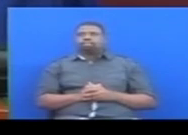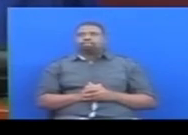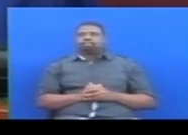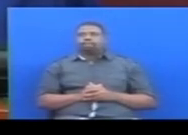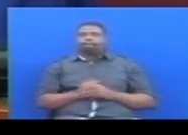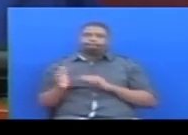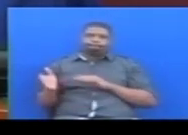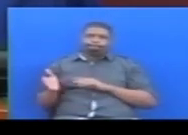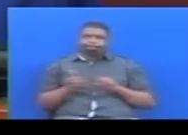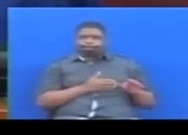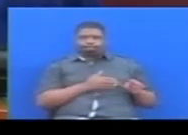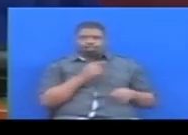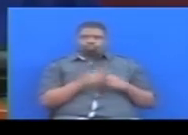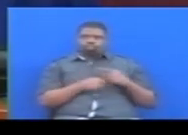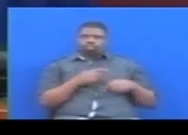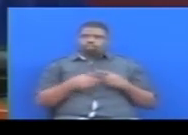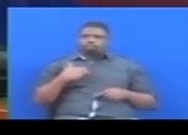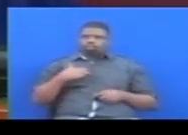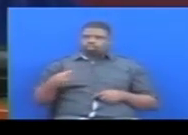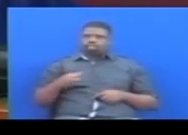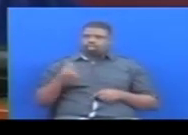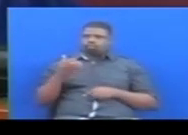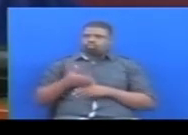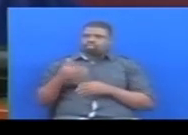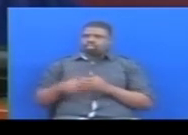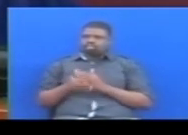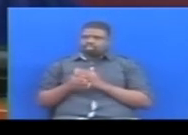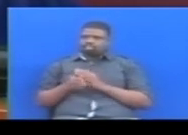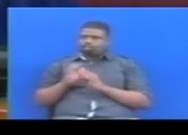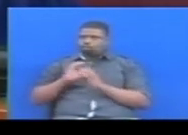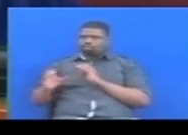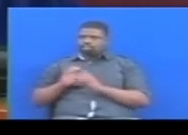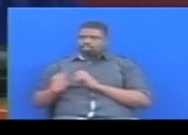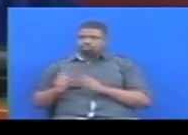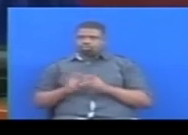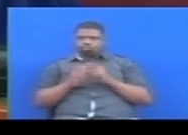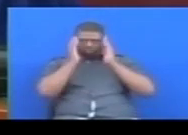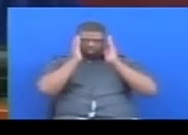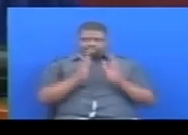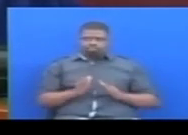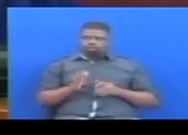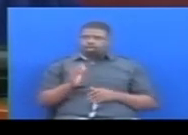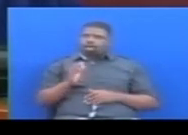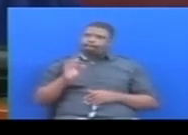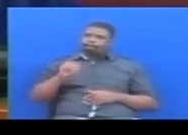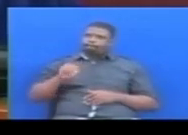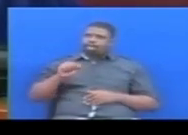Mheshimiwa, tunaendelea na wizara ya ujenzi, uchukuzi na mawasiliano.